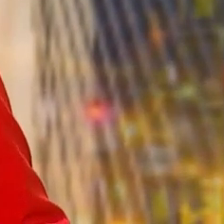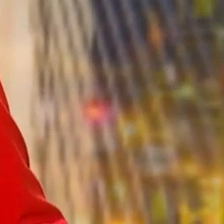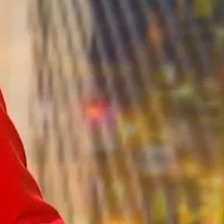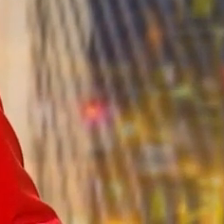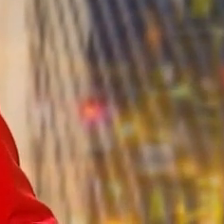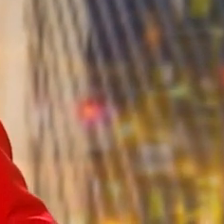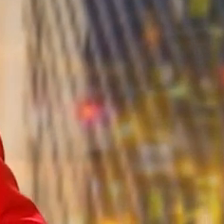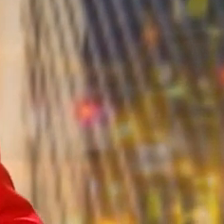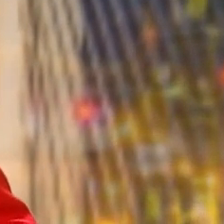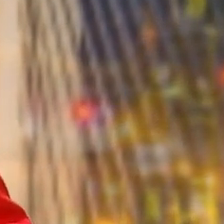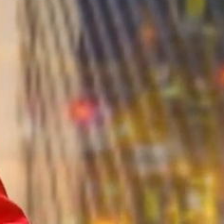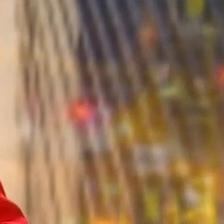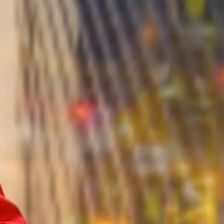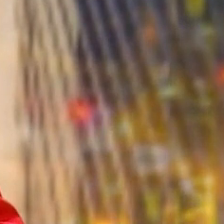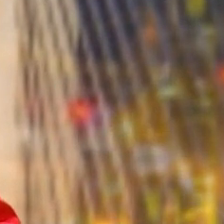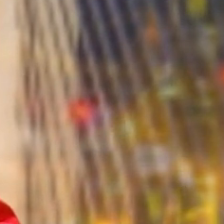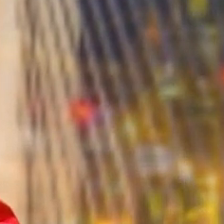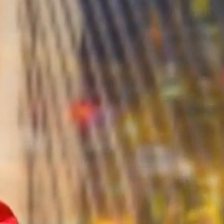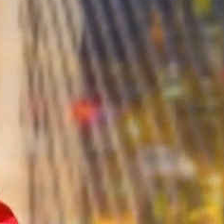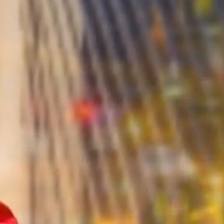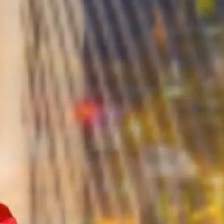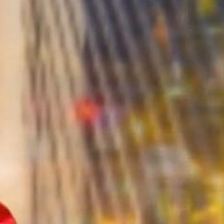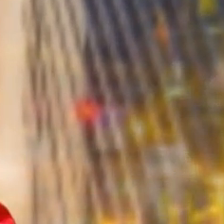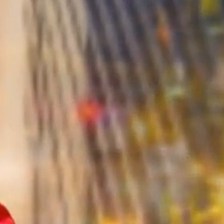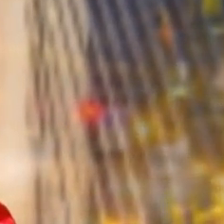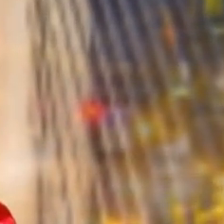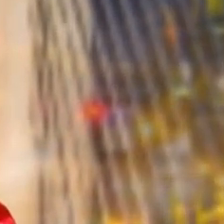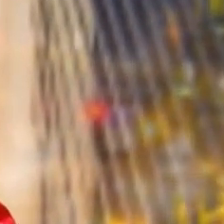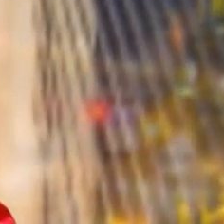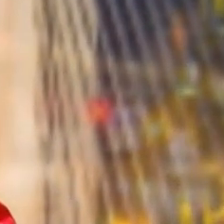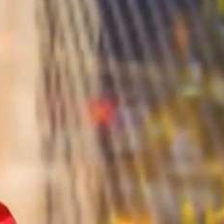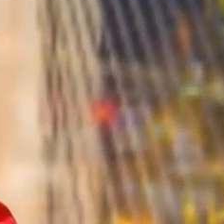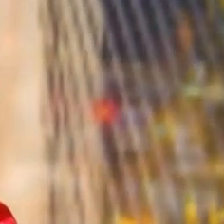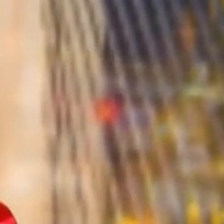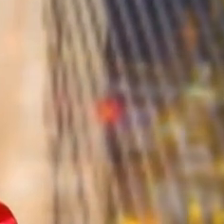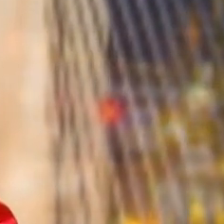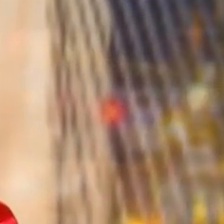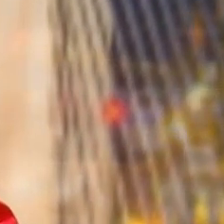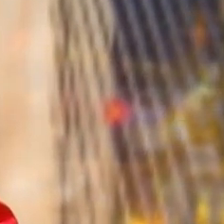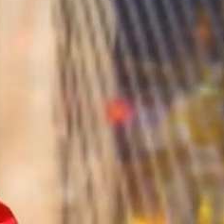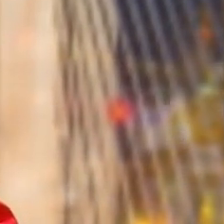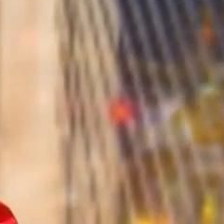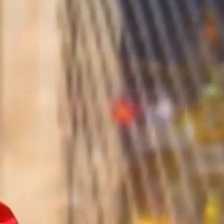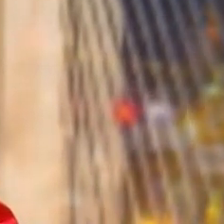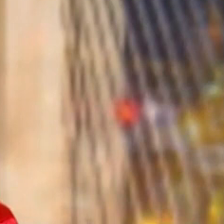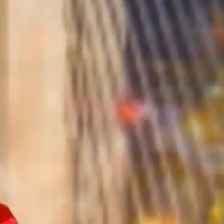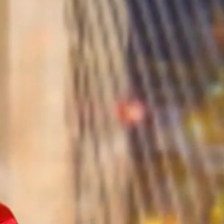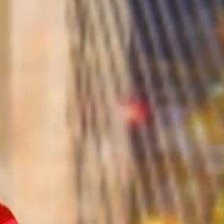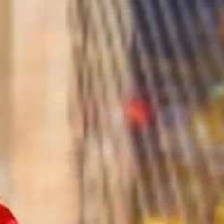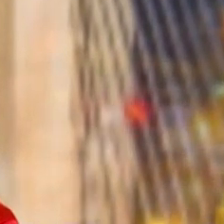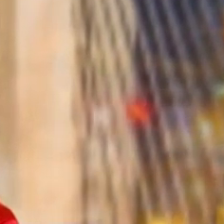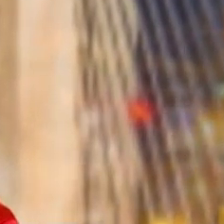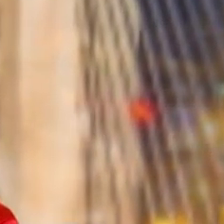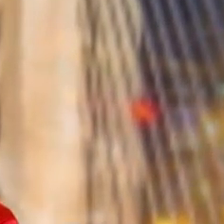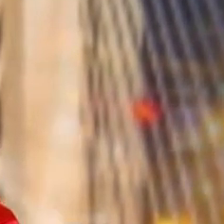Pantofi ieftin produși în România, vânduți ca produse de lux în Italia, o fraudă uriașă cu sute de mii de perechi de încălțăminte produse în China, Albania și România,